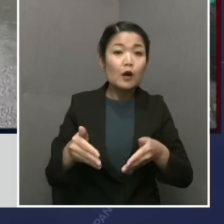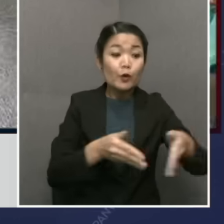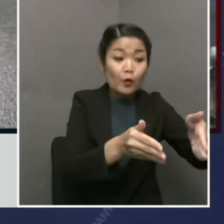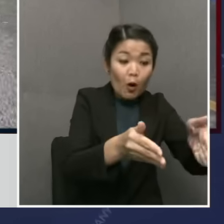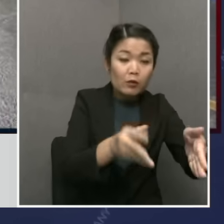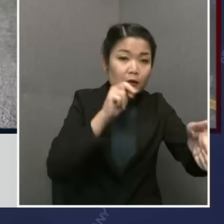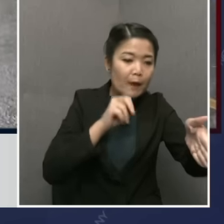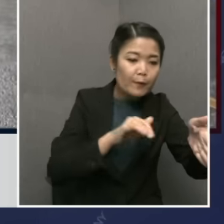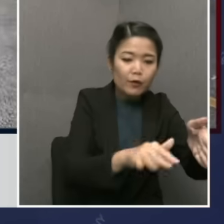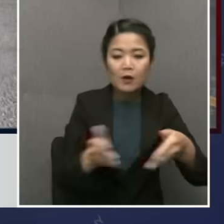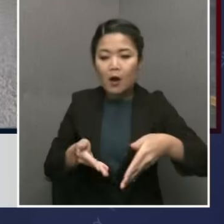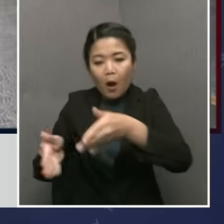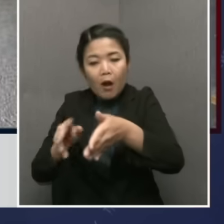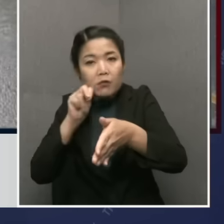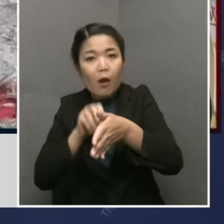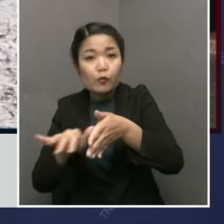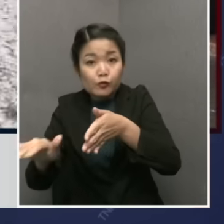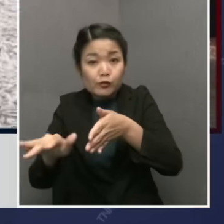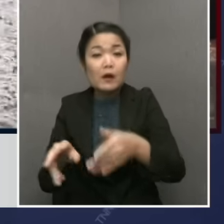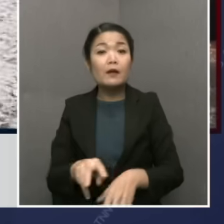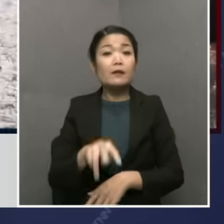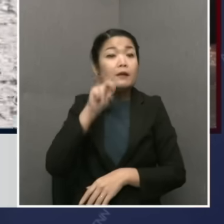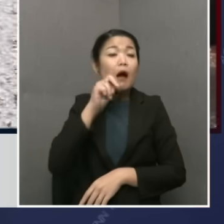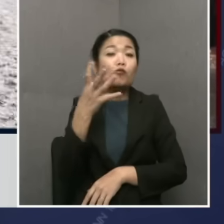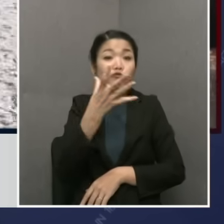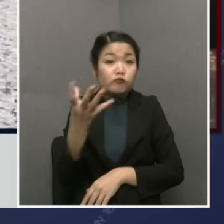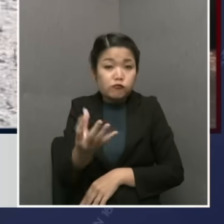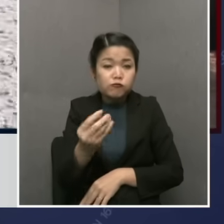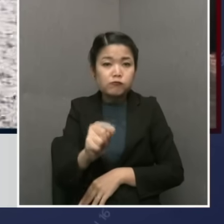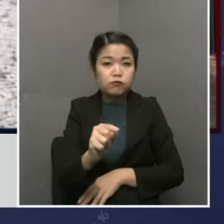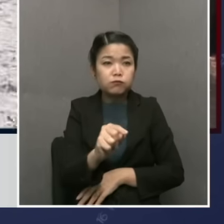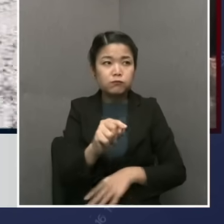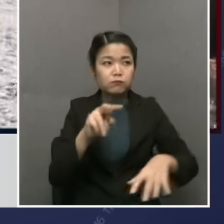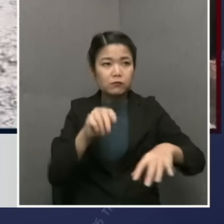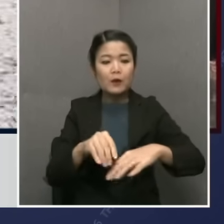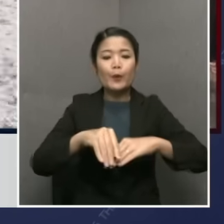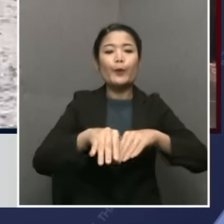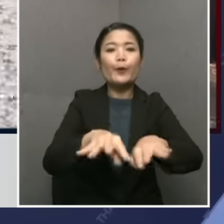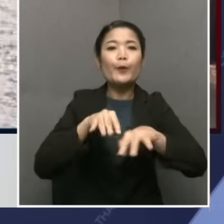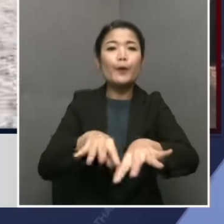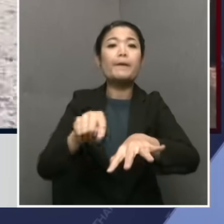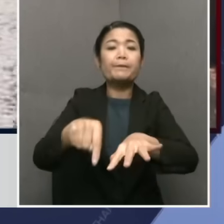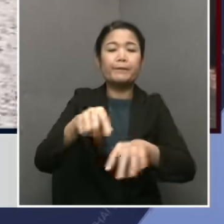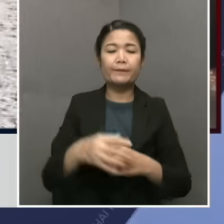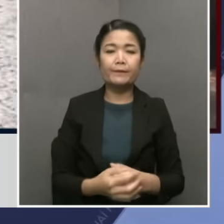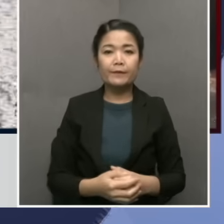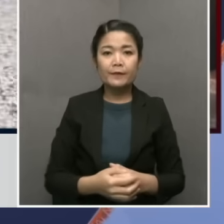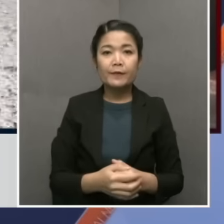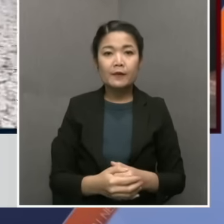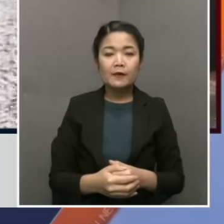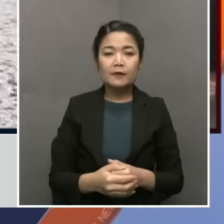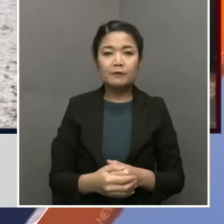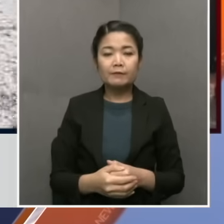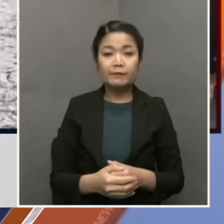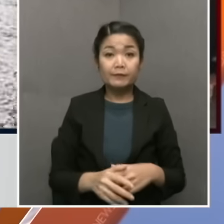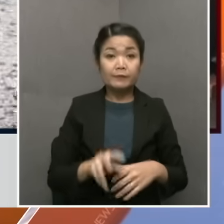ขวาที่เหลือก็ต้องเอามาเอ่อเรียกว่าปล่อยลงมาข้างตอนล่างนะครับซึ่งพอพอปล่อยลงมาเนี่ย